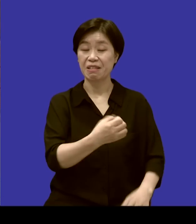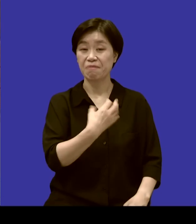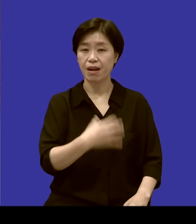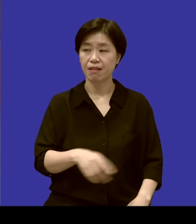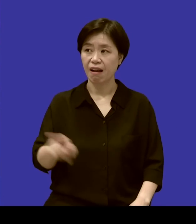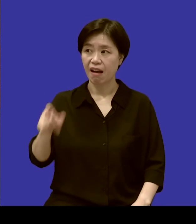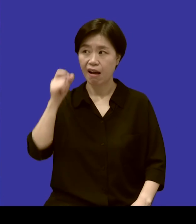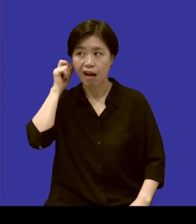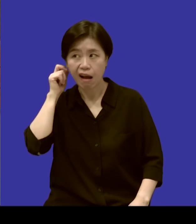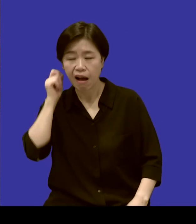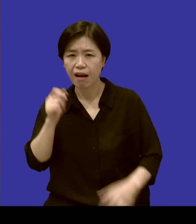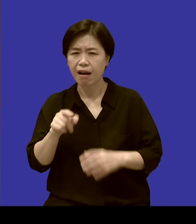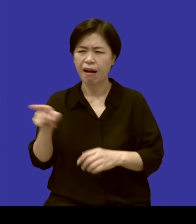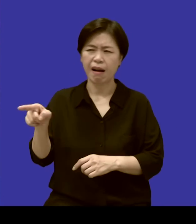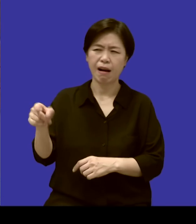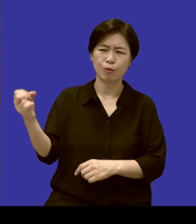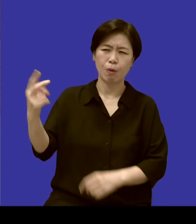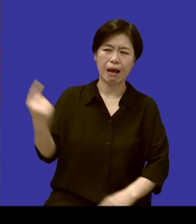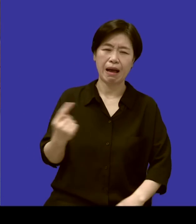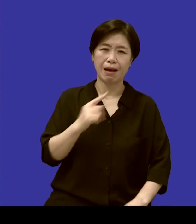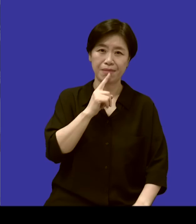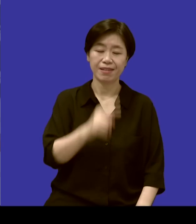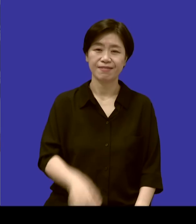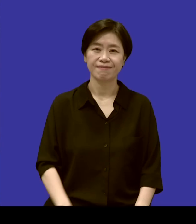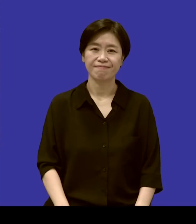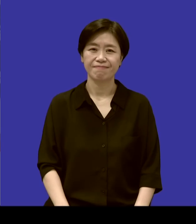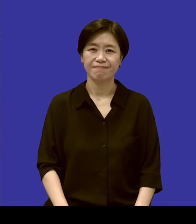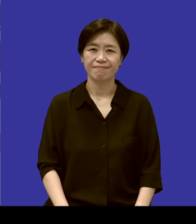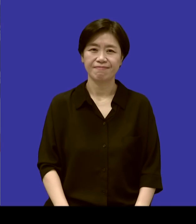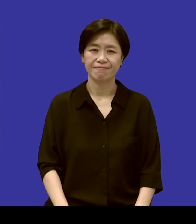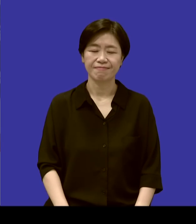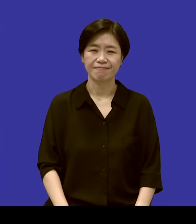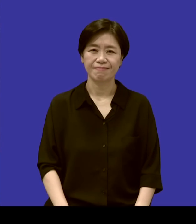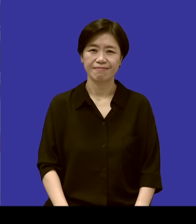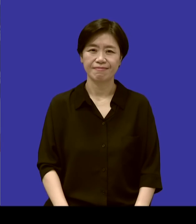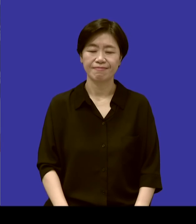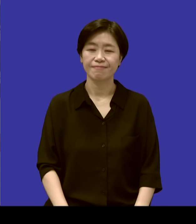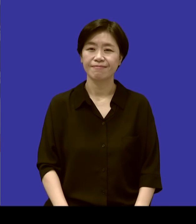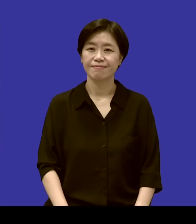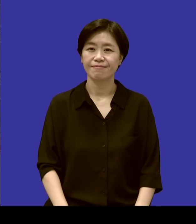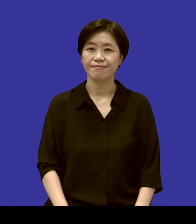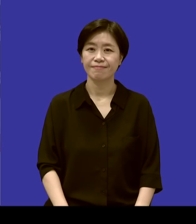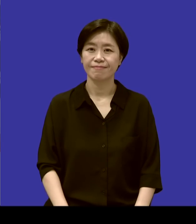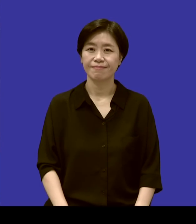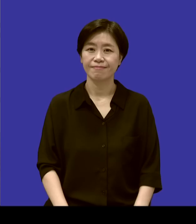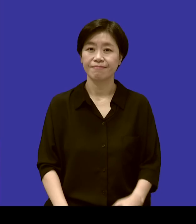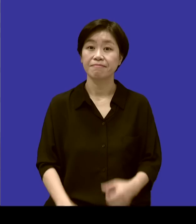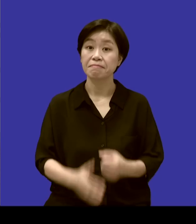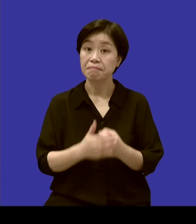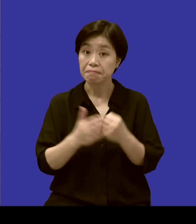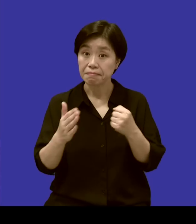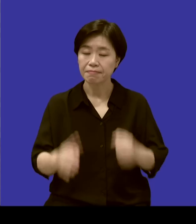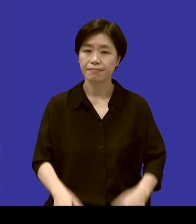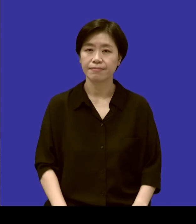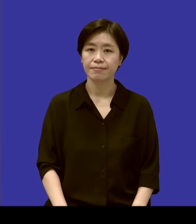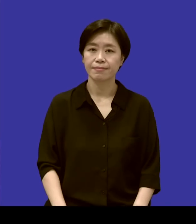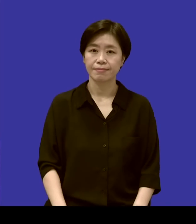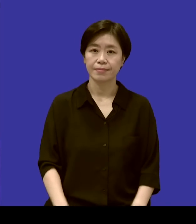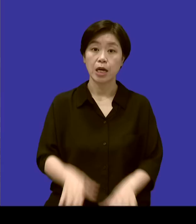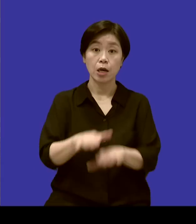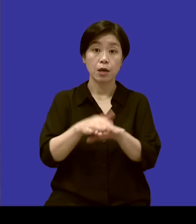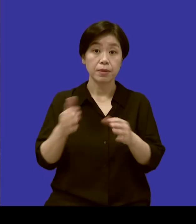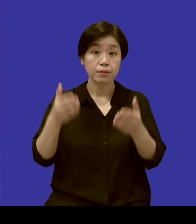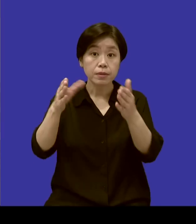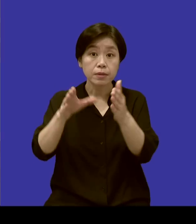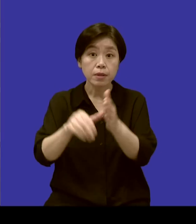그러셨어요. 감안해서 들으시면 네네네. 돼요. 네네. 그래서 좀 공감합니다. 저는. 그래서 그때 너무 그때